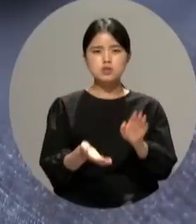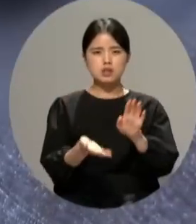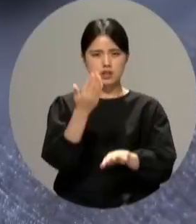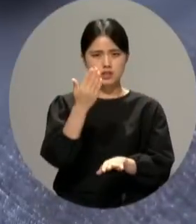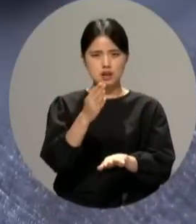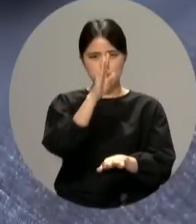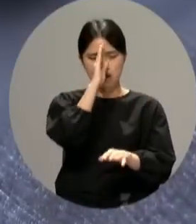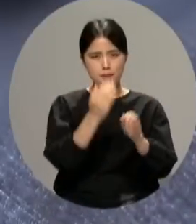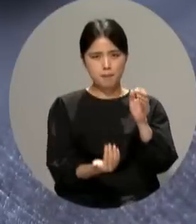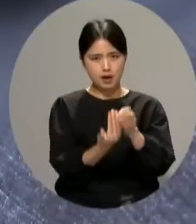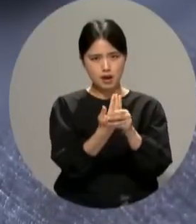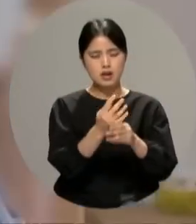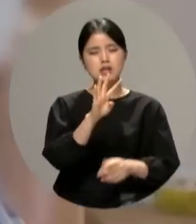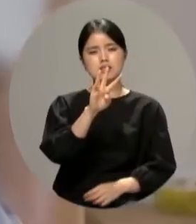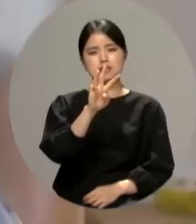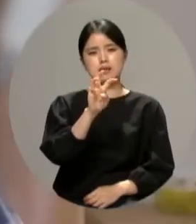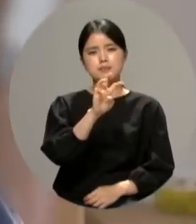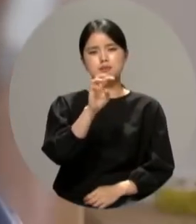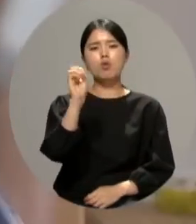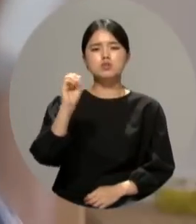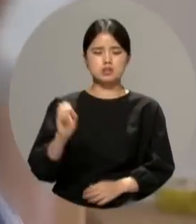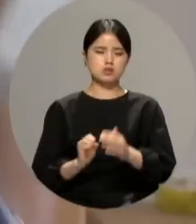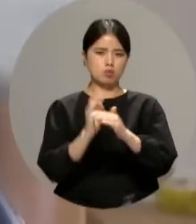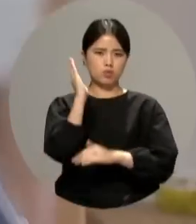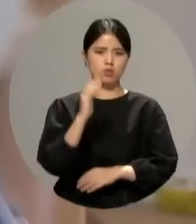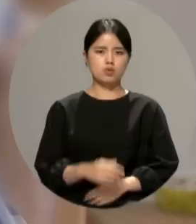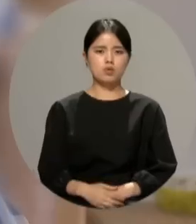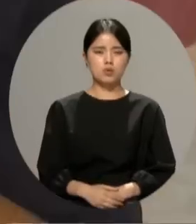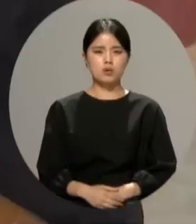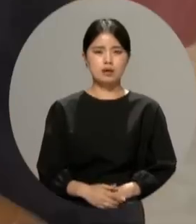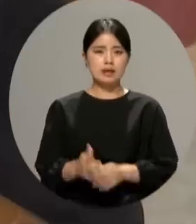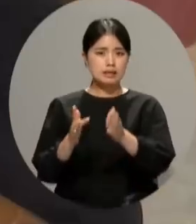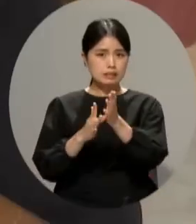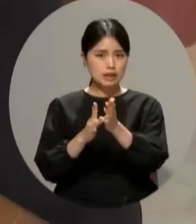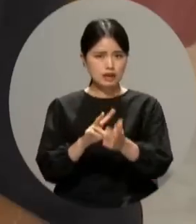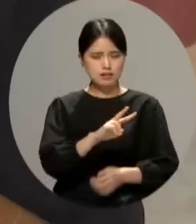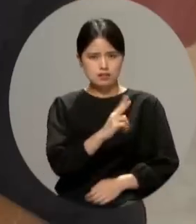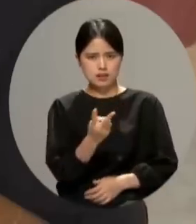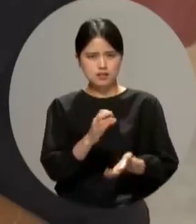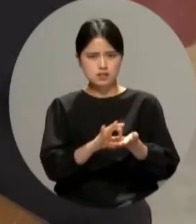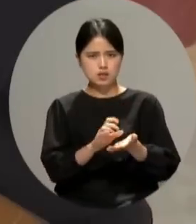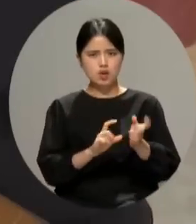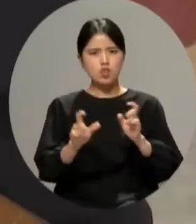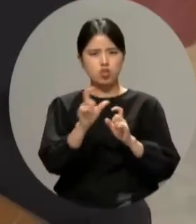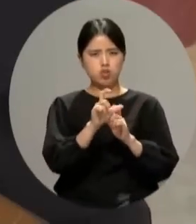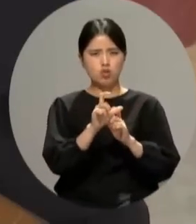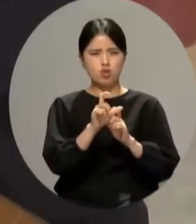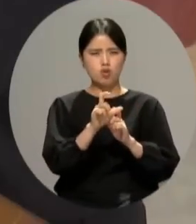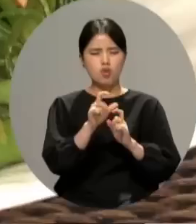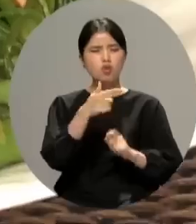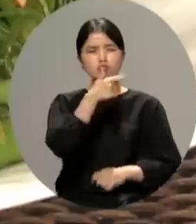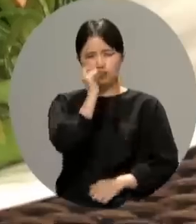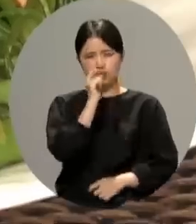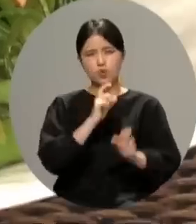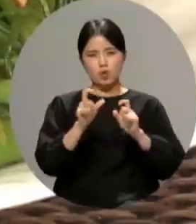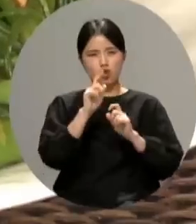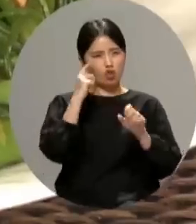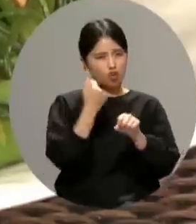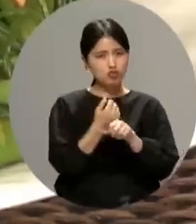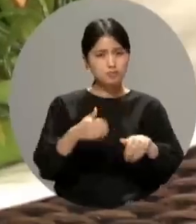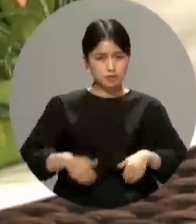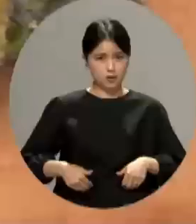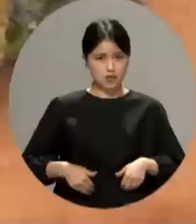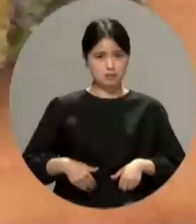유병률은 무려 30% 가 넘습니다 약을 대체하게 나직 더 많은 임상 이 필요하지만 나물이나